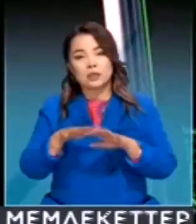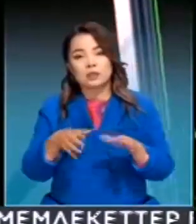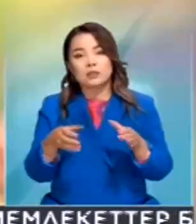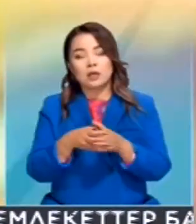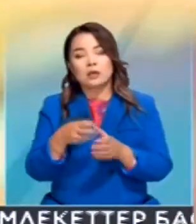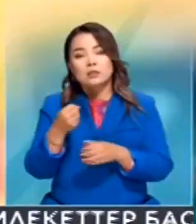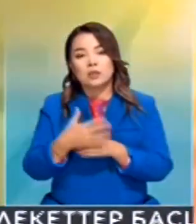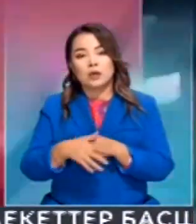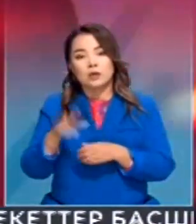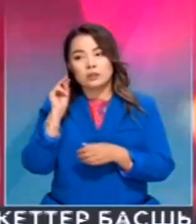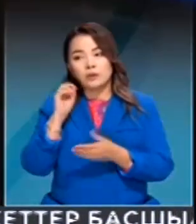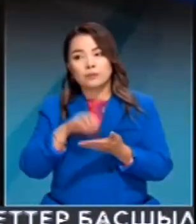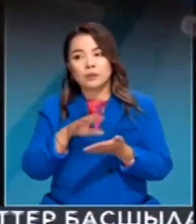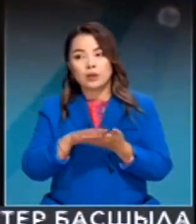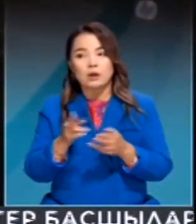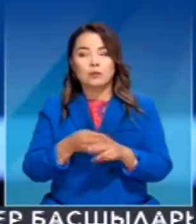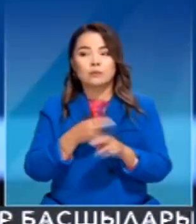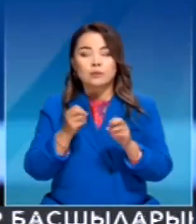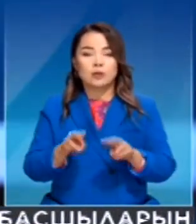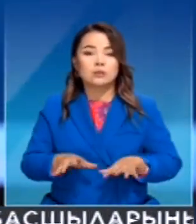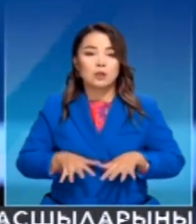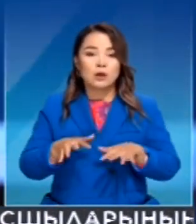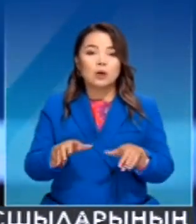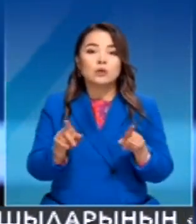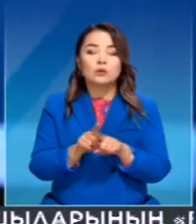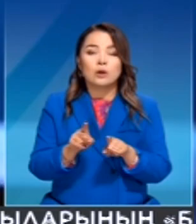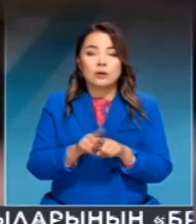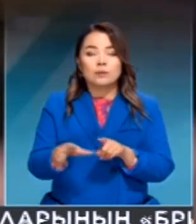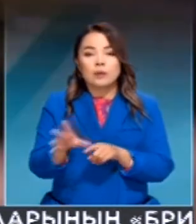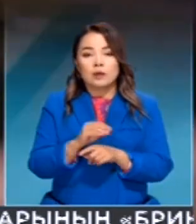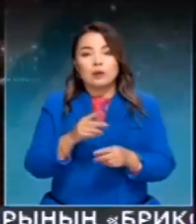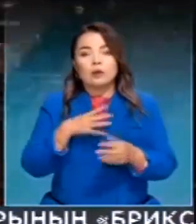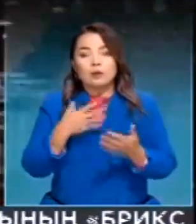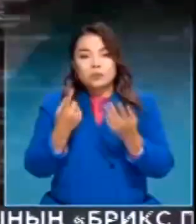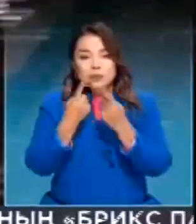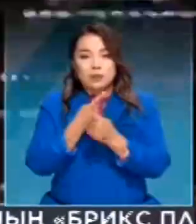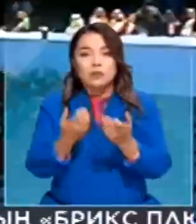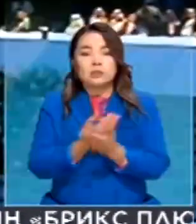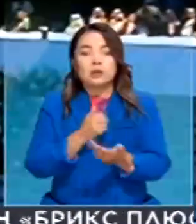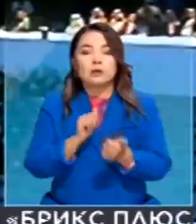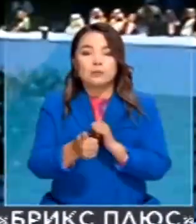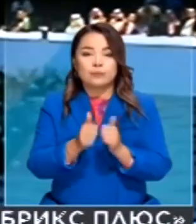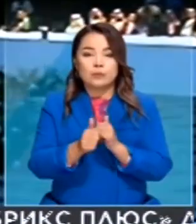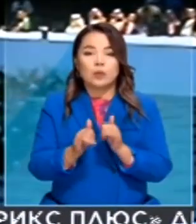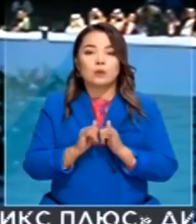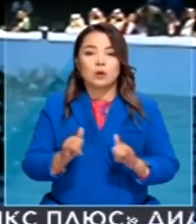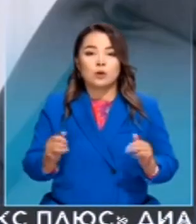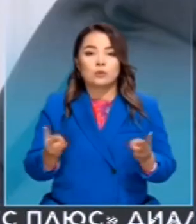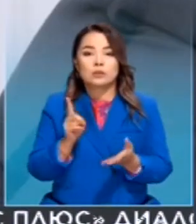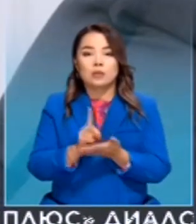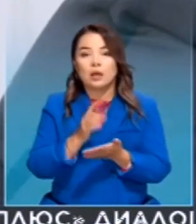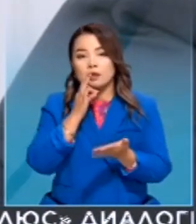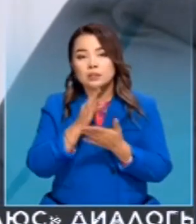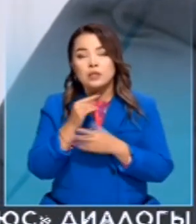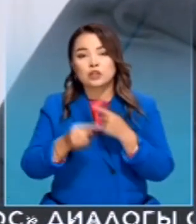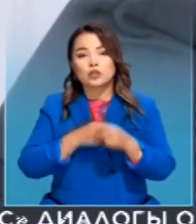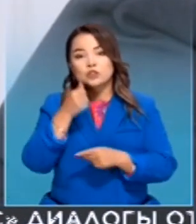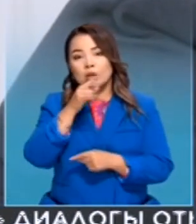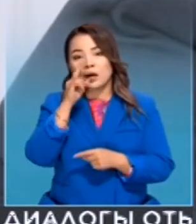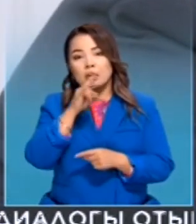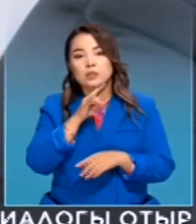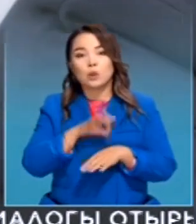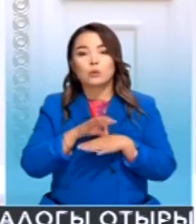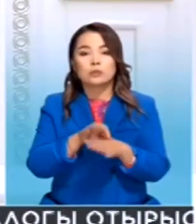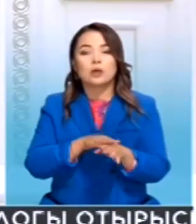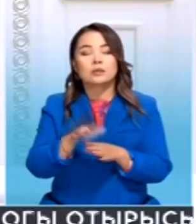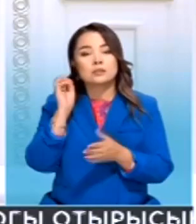цифрлық орта, кибер қауіпсіздік салаларындағы әлеуетін біріктіріп, ақпарат алмасуды кеңейткені жөн. Осы орайда әріптестерін келер жылы Қазақстанда